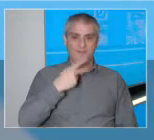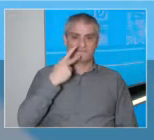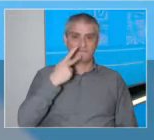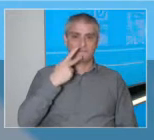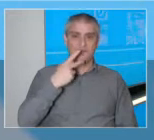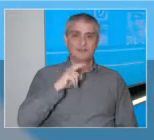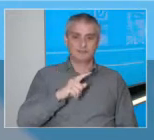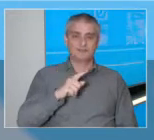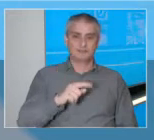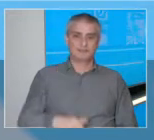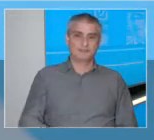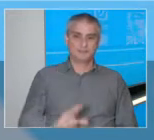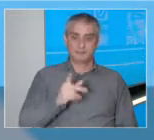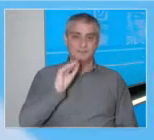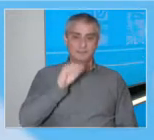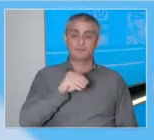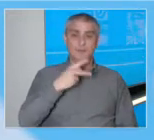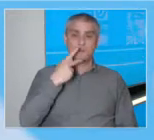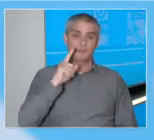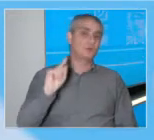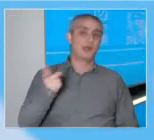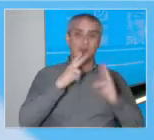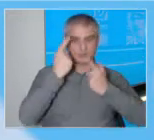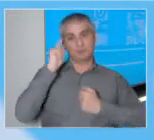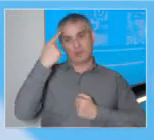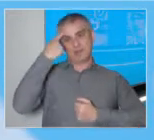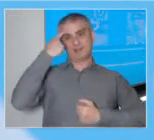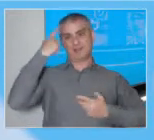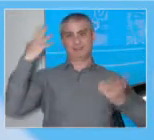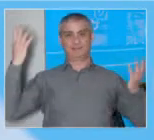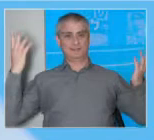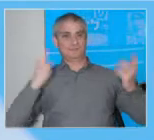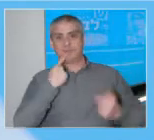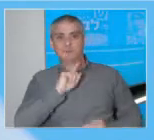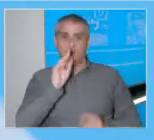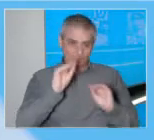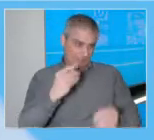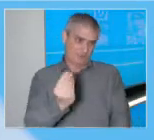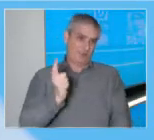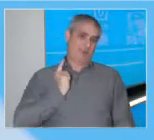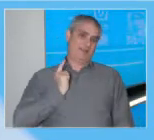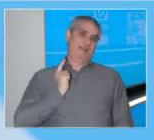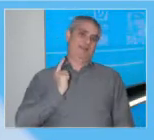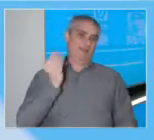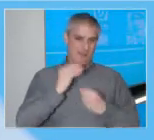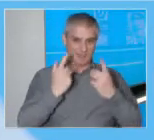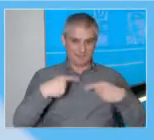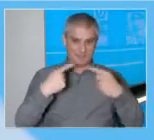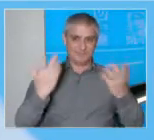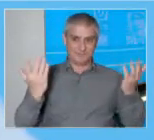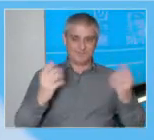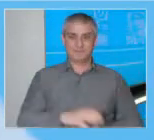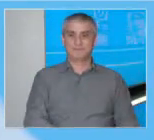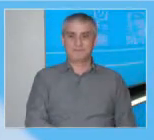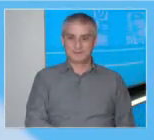צריך לשים פגסוס, אם ישימו פגסוס לכל הציבור, יוכלו לדעת מה. מי אמר שלא שמו, חכה, יש עוד כמה ימים